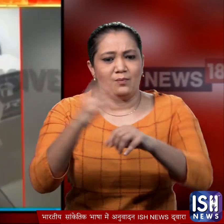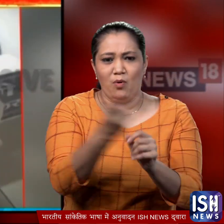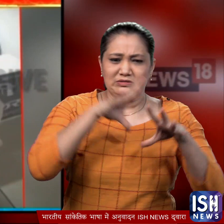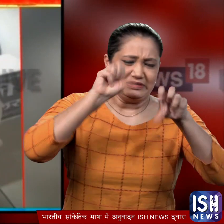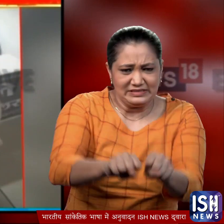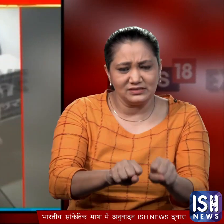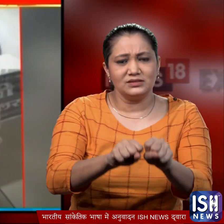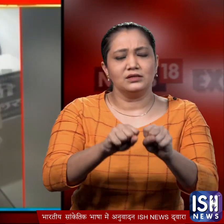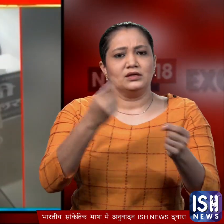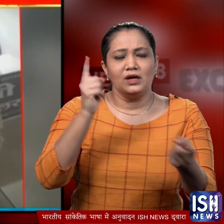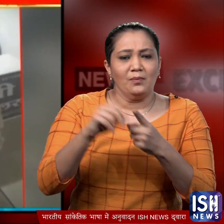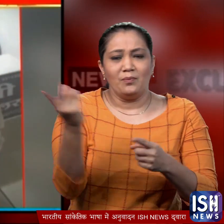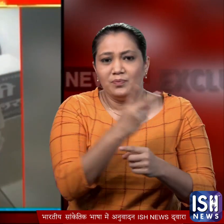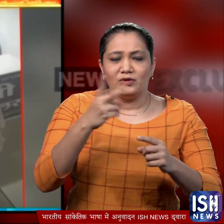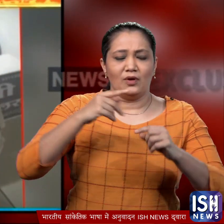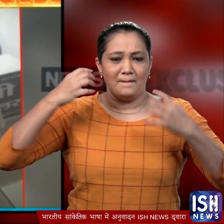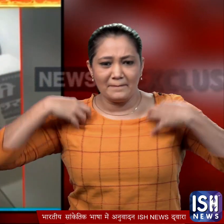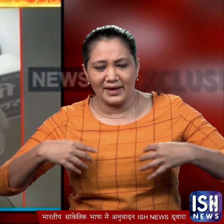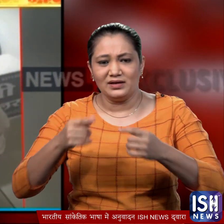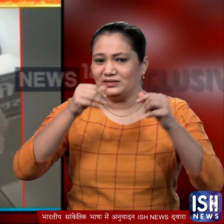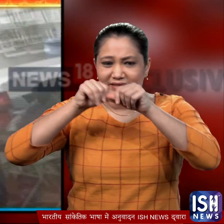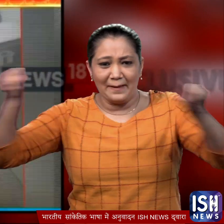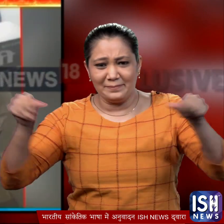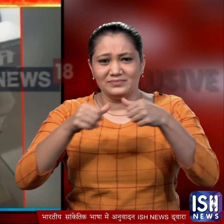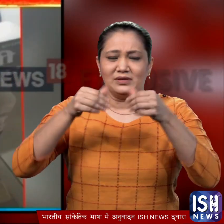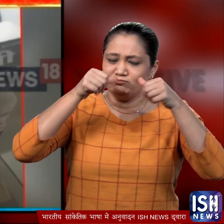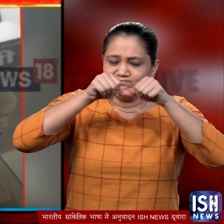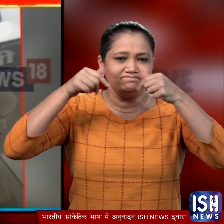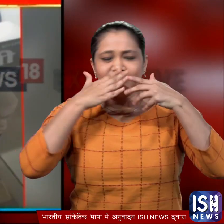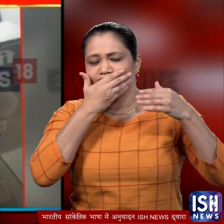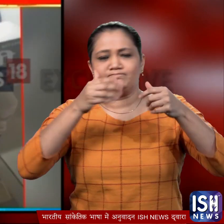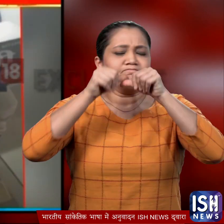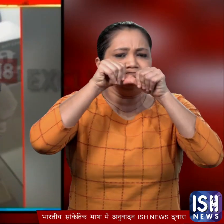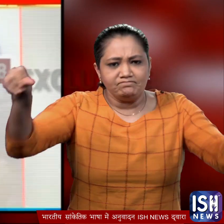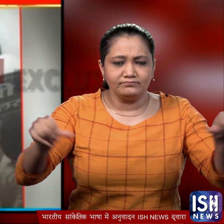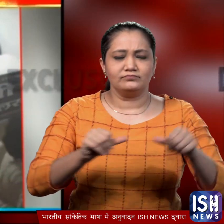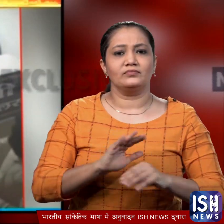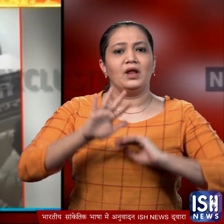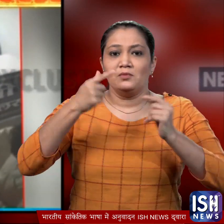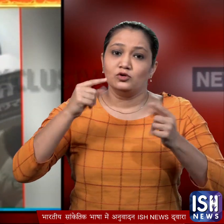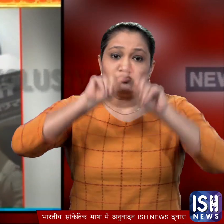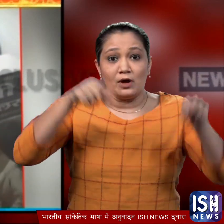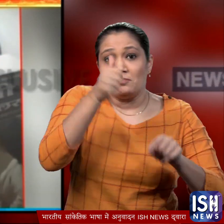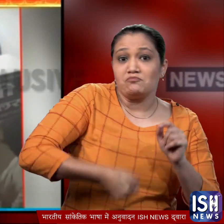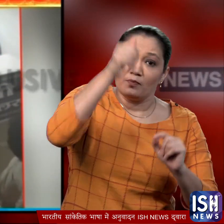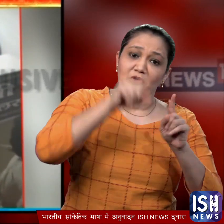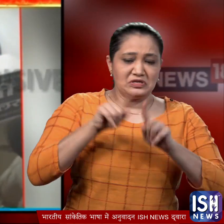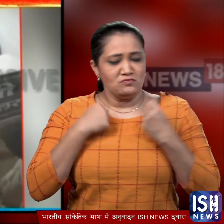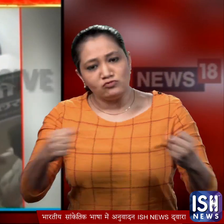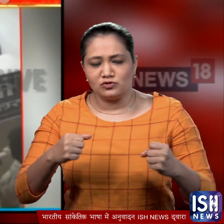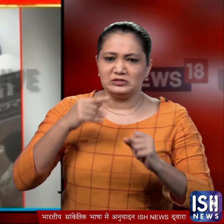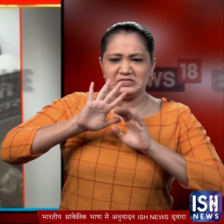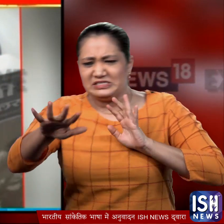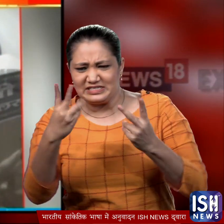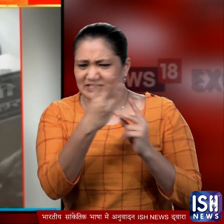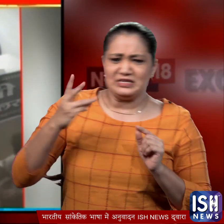लिया। दुकानदार के पास पहुंचे बदमाश ने अपने बैग से टेप निकाली और उसे दुकानदार के मुंह पर चिपका दिया, लेकिन उस दुकानदार ने भी हिम्मत नहीं हारी। वो